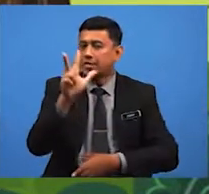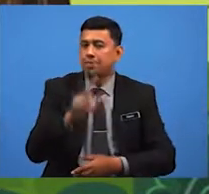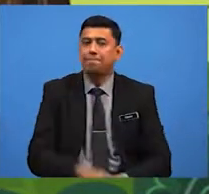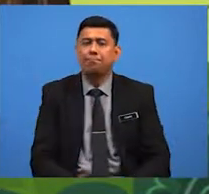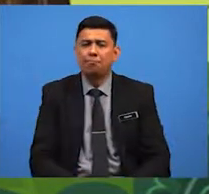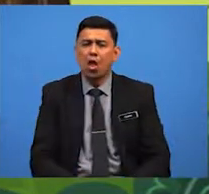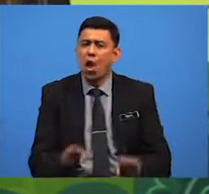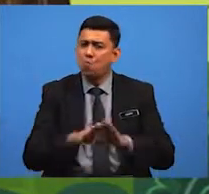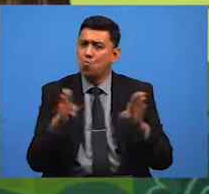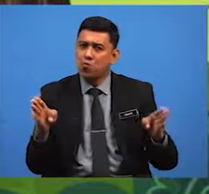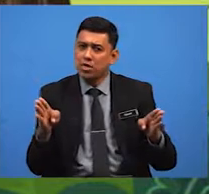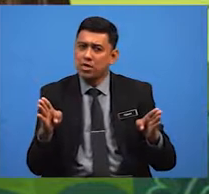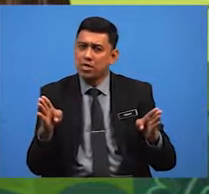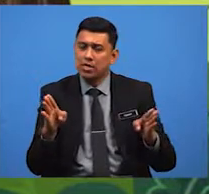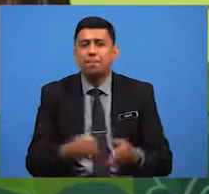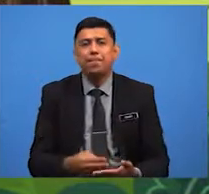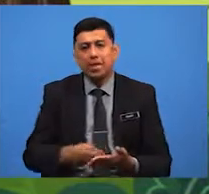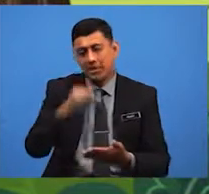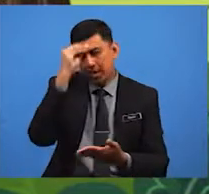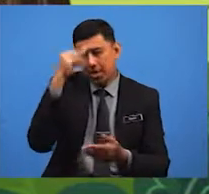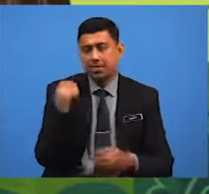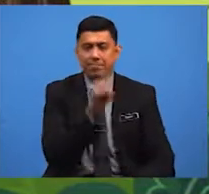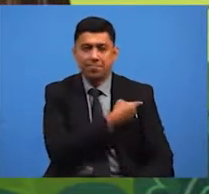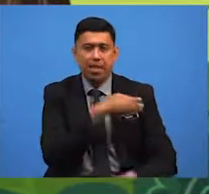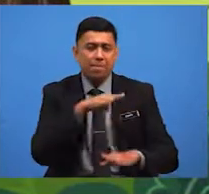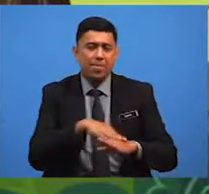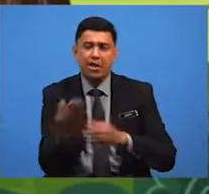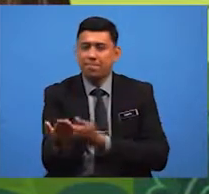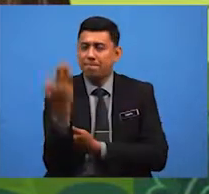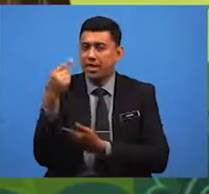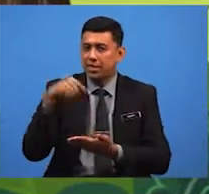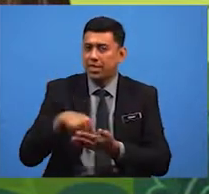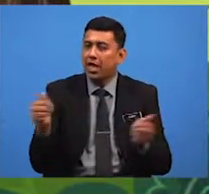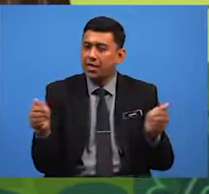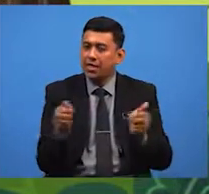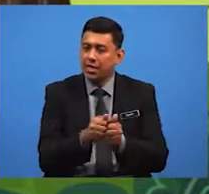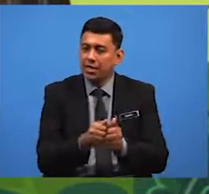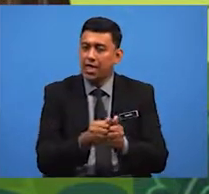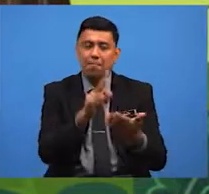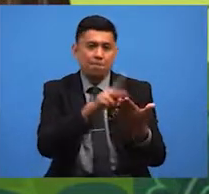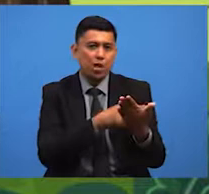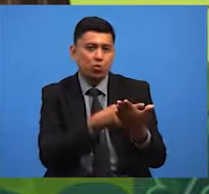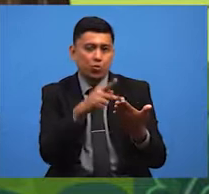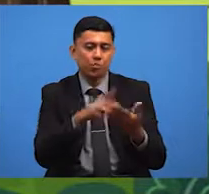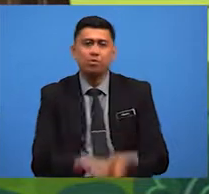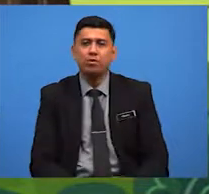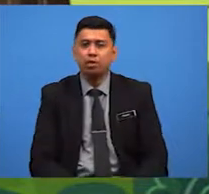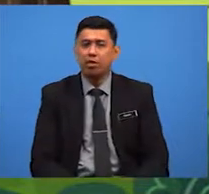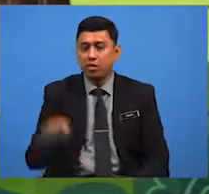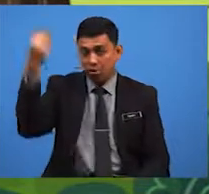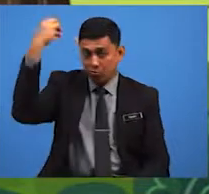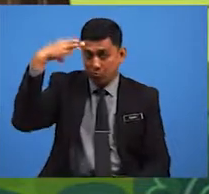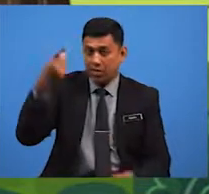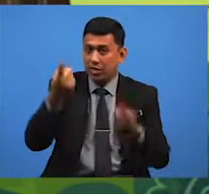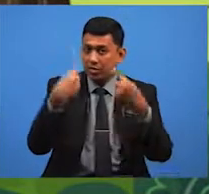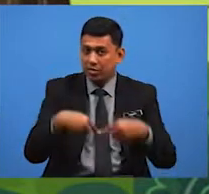akan membuka tirai pembelajaran kita pada pagi ini dengan serangkap pantun. Suria